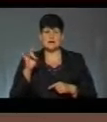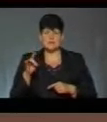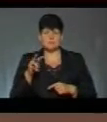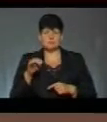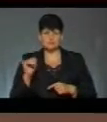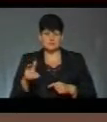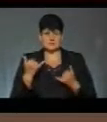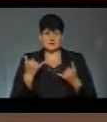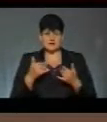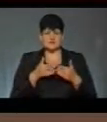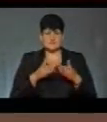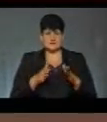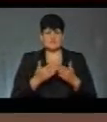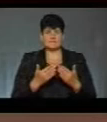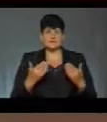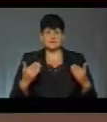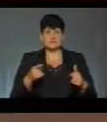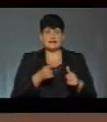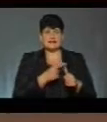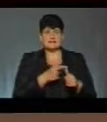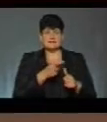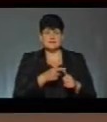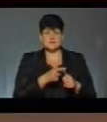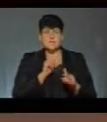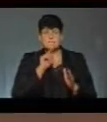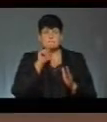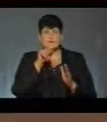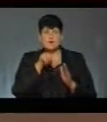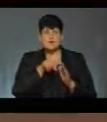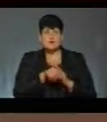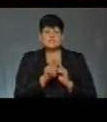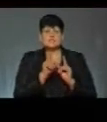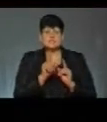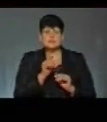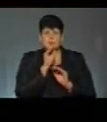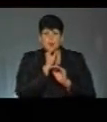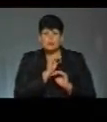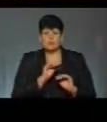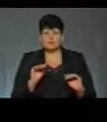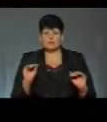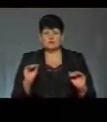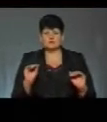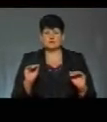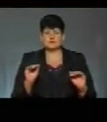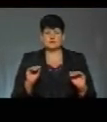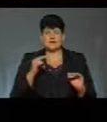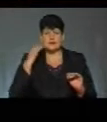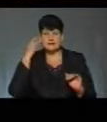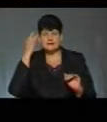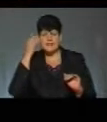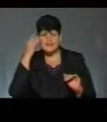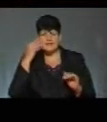відкриття виставки. За словами автора, вона називається «Пробираючи стільки пошепки». Сама ідея виставки